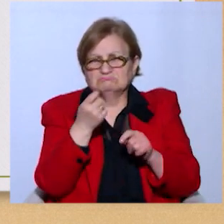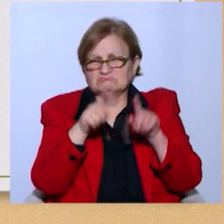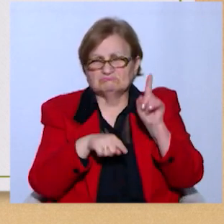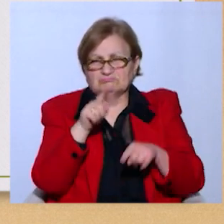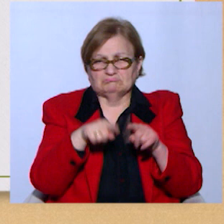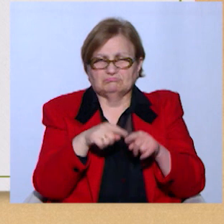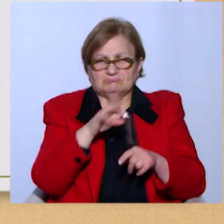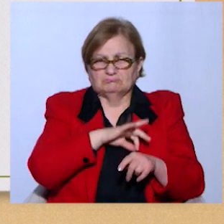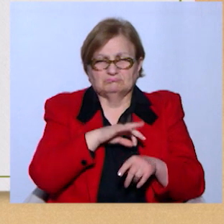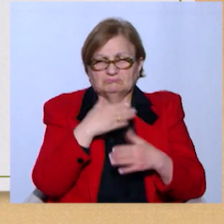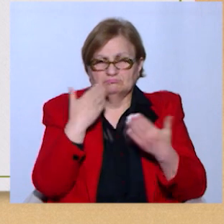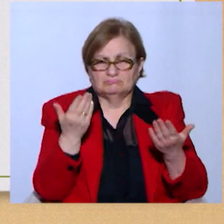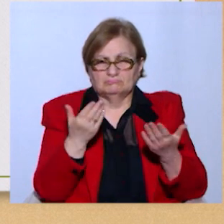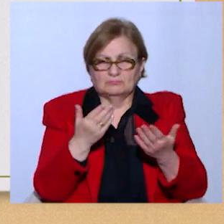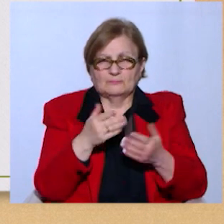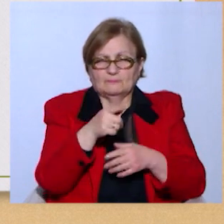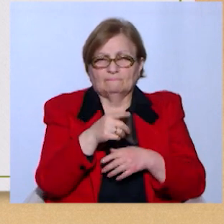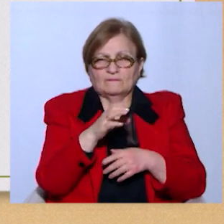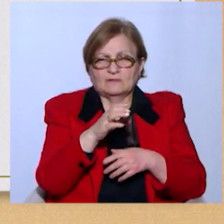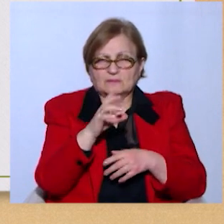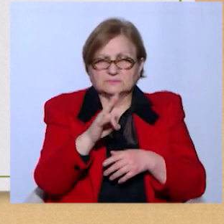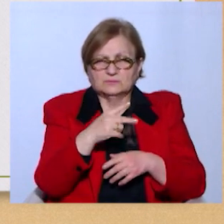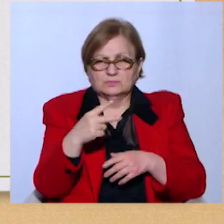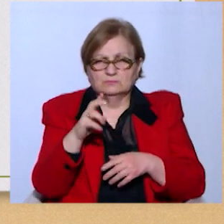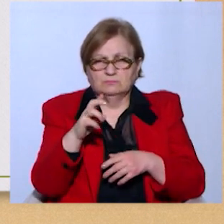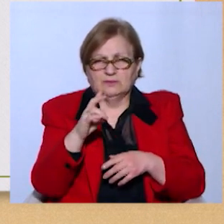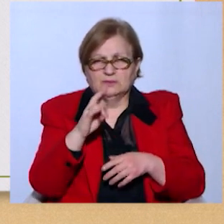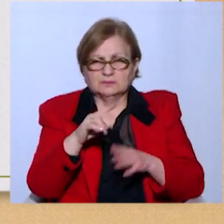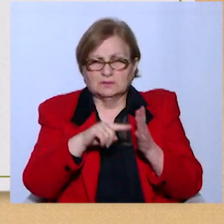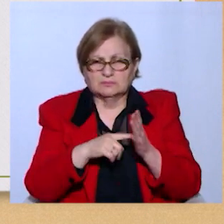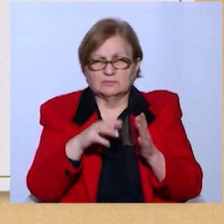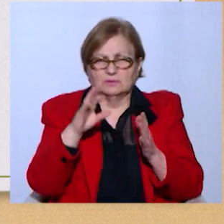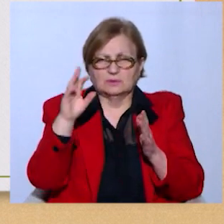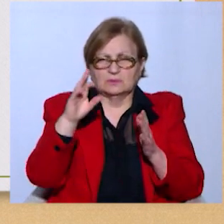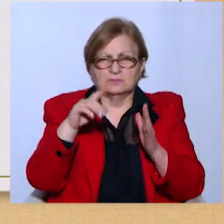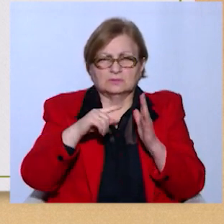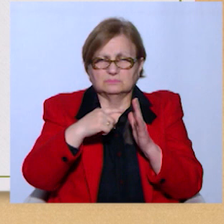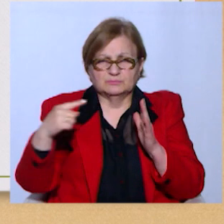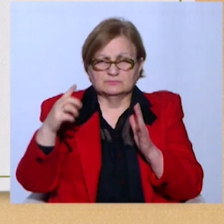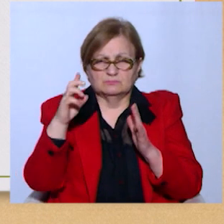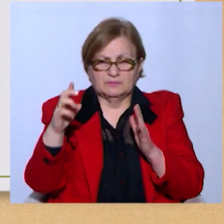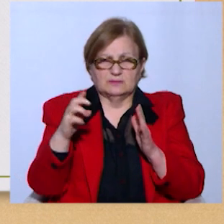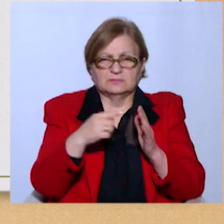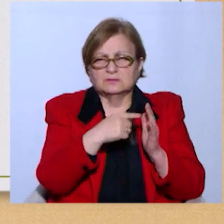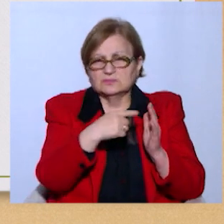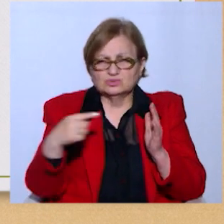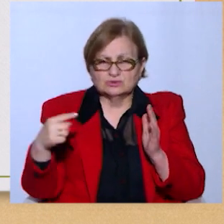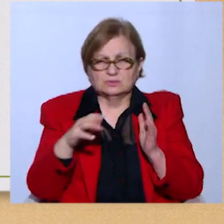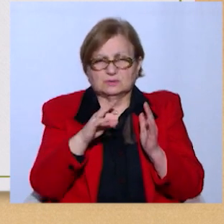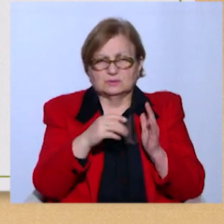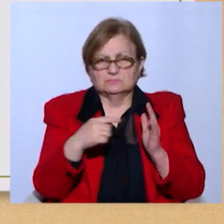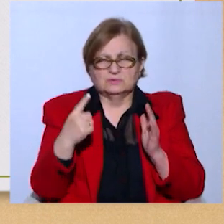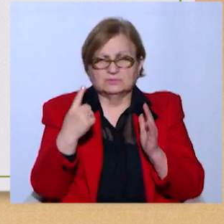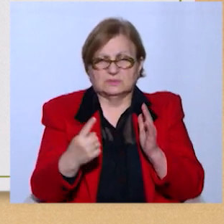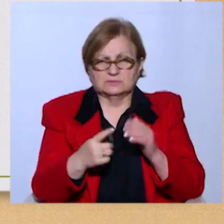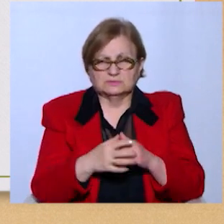და აი ესეთნაირად აი ესეთია ეს ფორმულა. sn უდრის bn გამრავლებული q მინუს q-ზე მინუს b1 შეფარდებული q-1